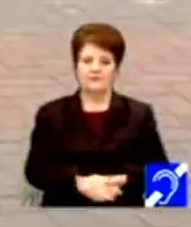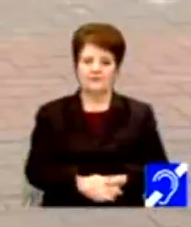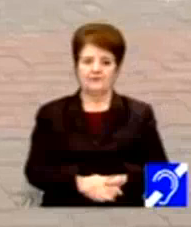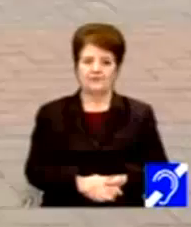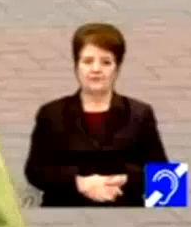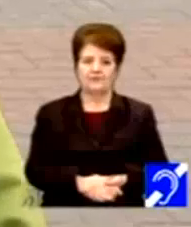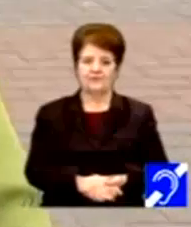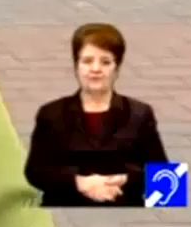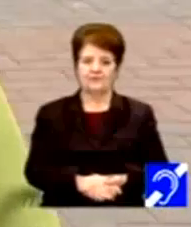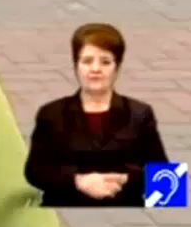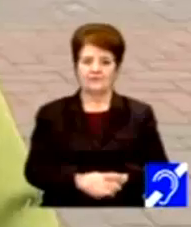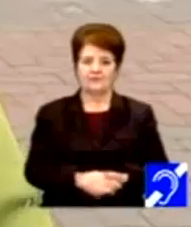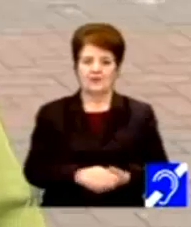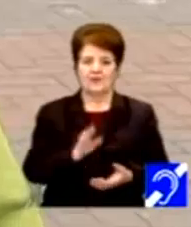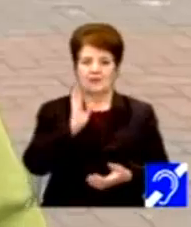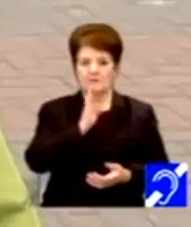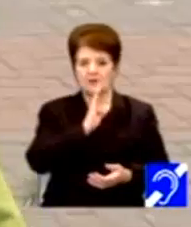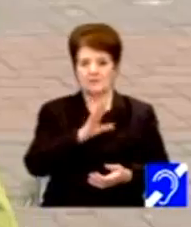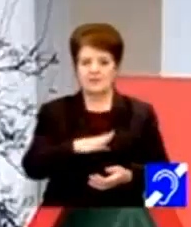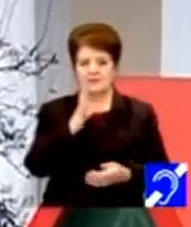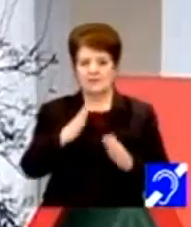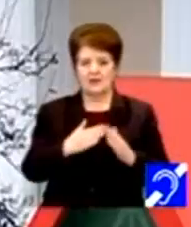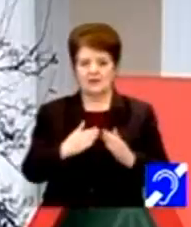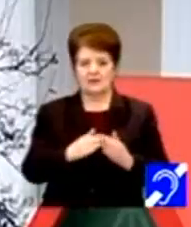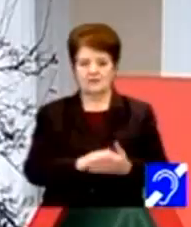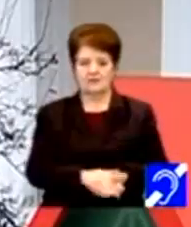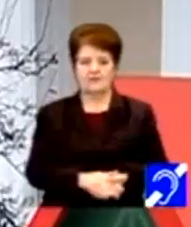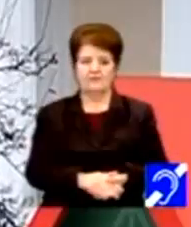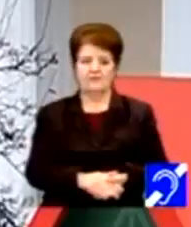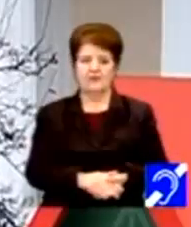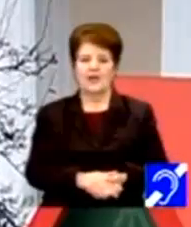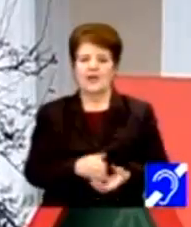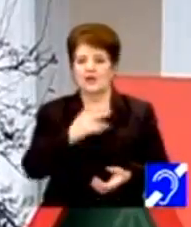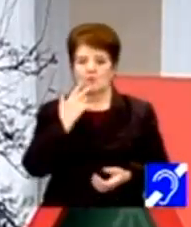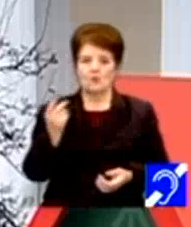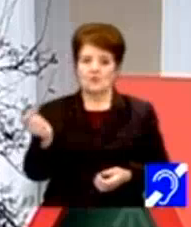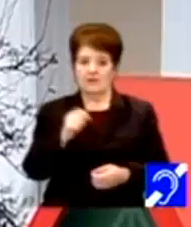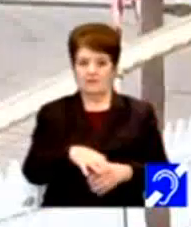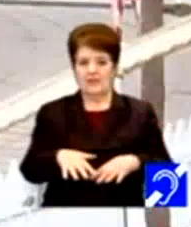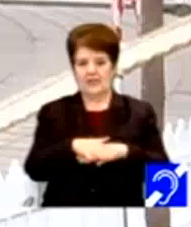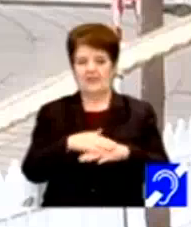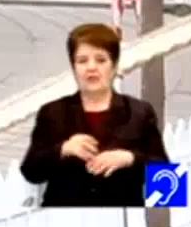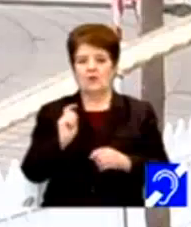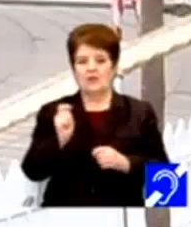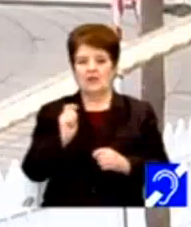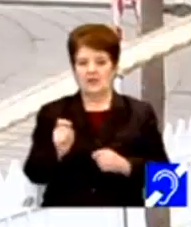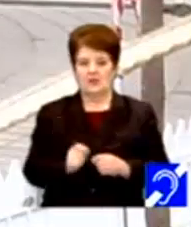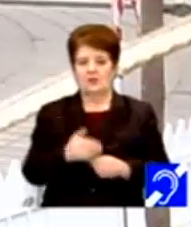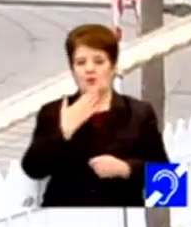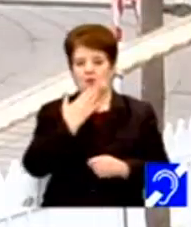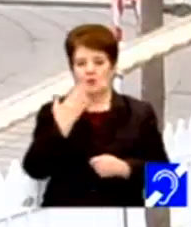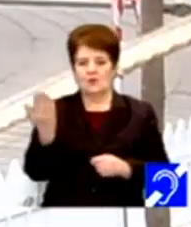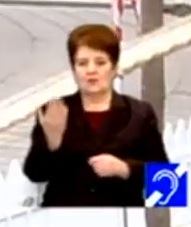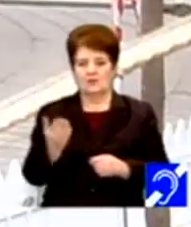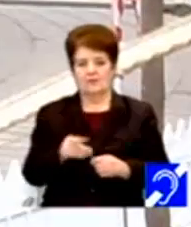ceva de genul. Să fie alături de mama, să fie acasă. Mulți au venit la târgul de Crăciun din scoarul catedralei să aleagă pe ultima sută de